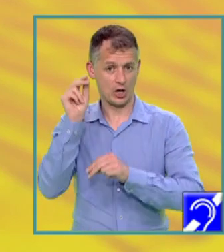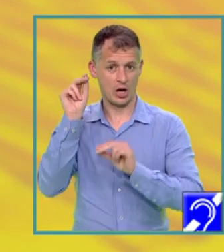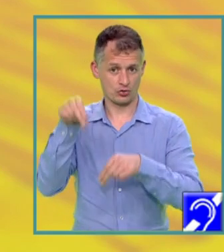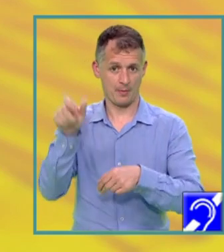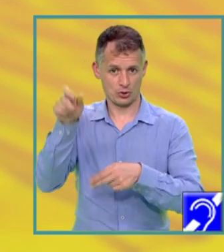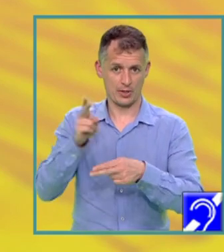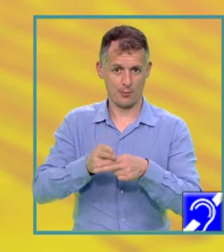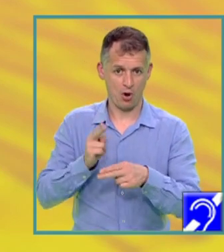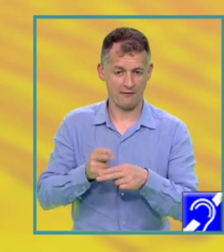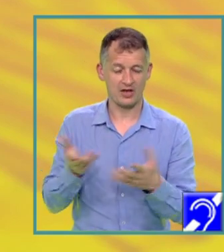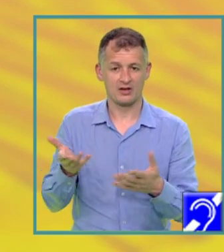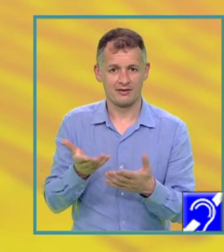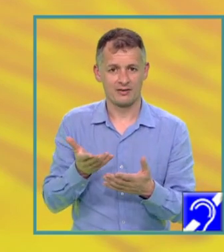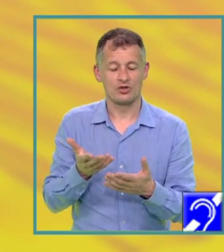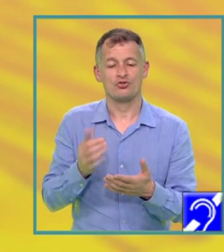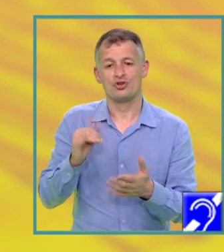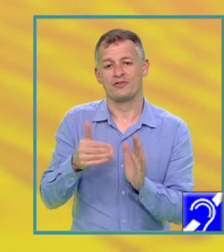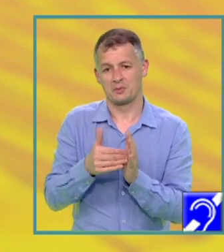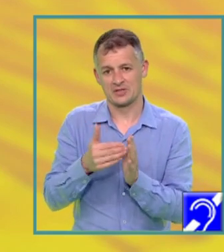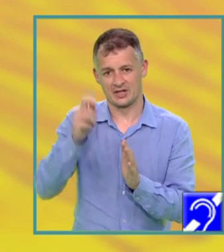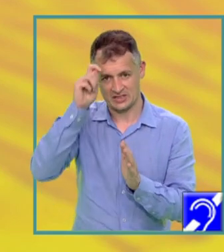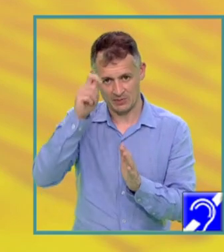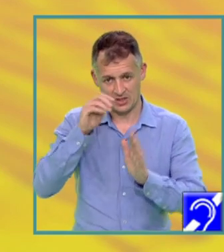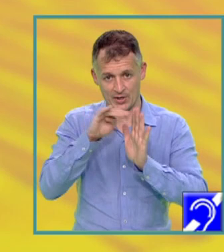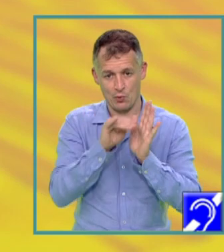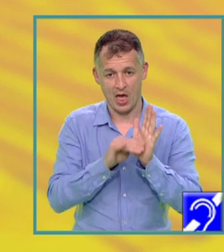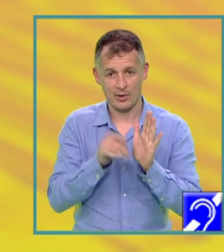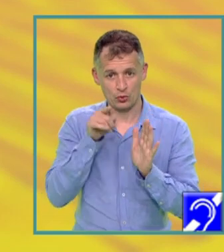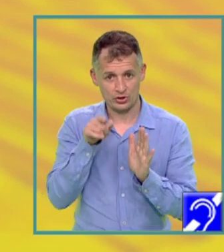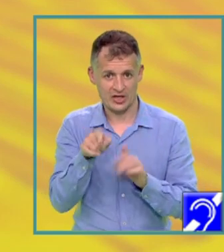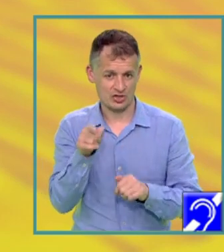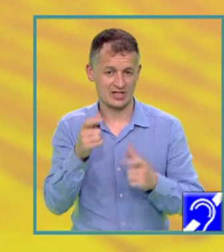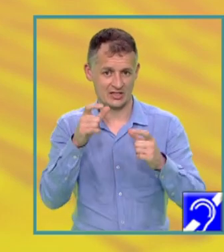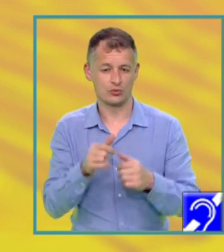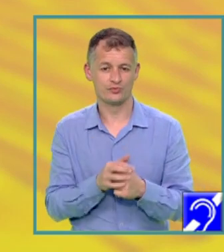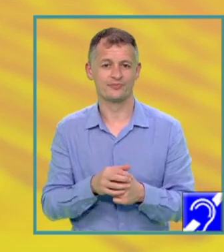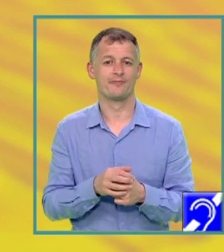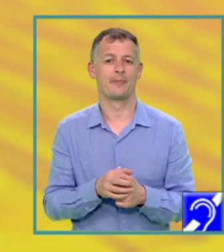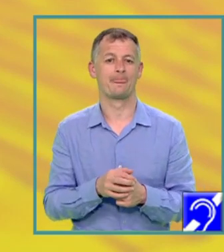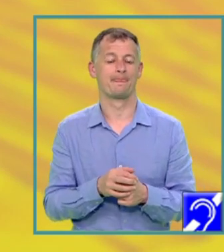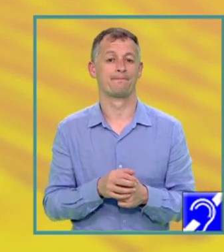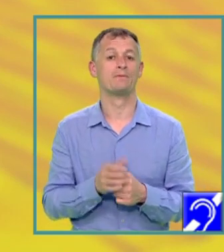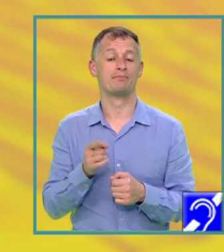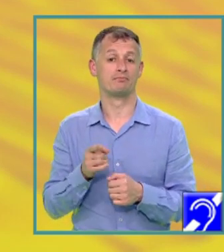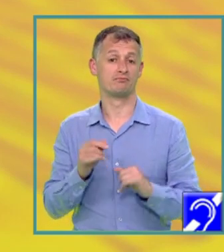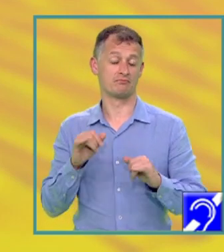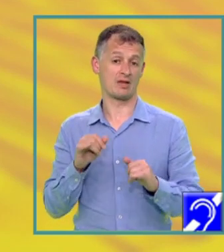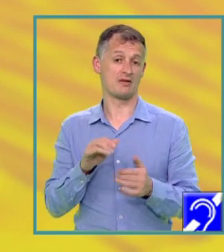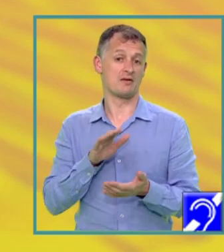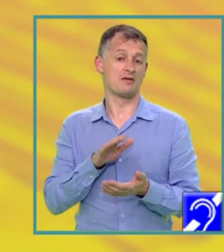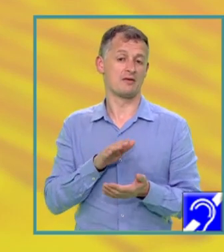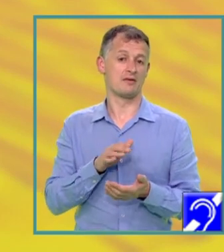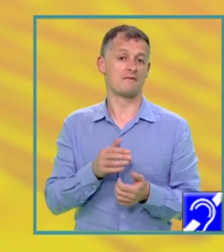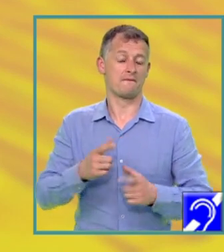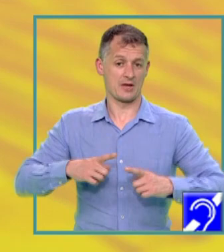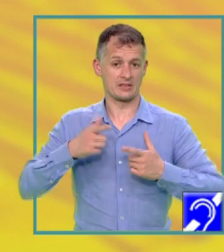respectăm strict regulamentul din cadrul acestei instituții. Iată că statusul pe care îl performăm noi în viața de zi cu zi,